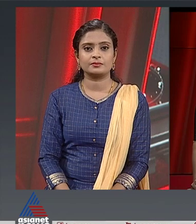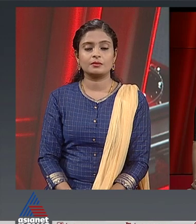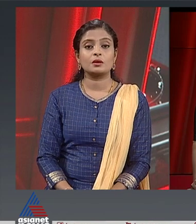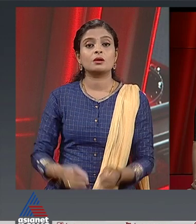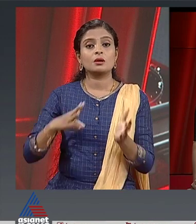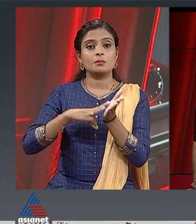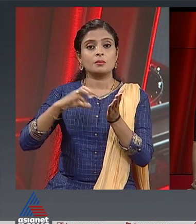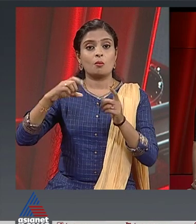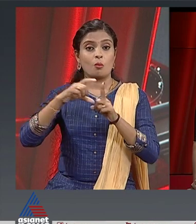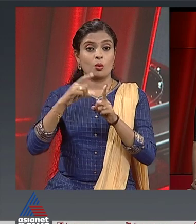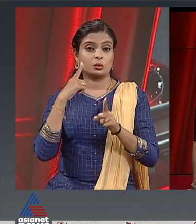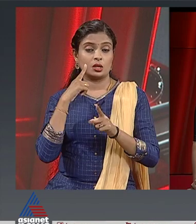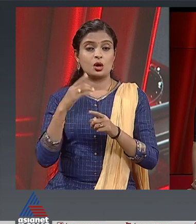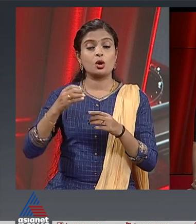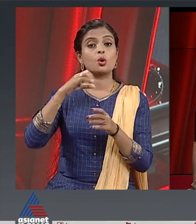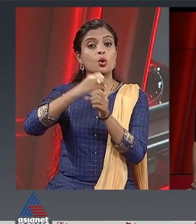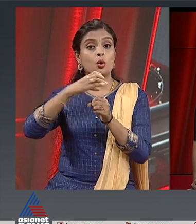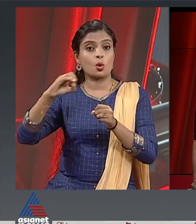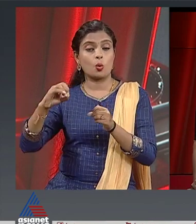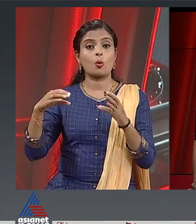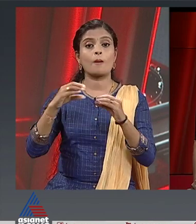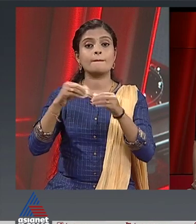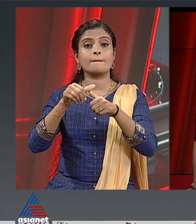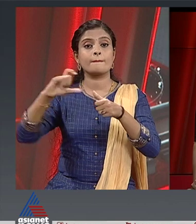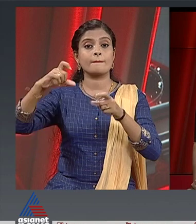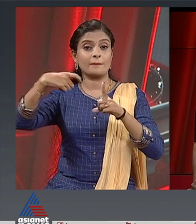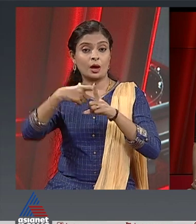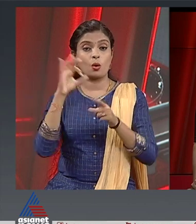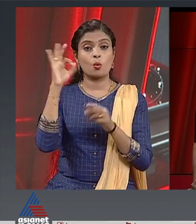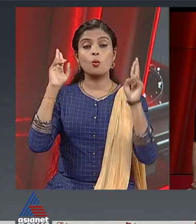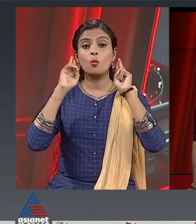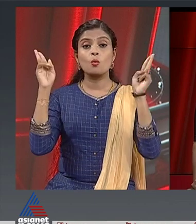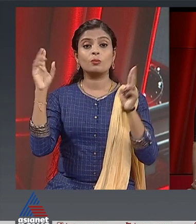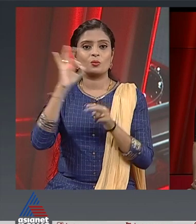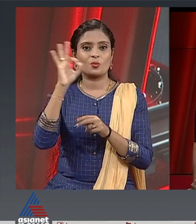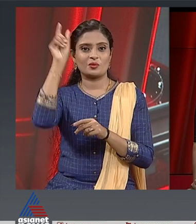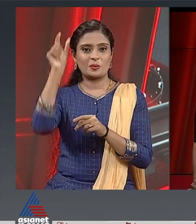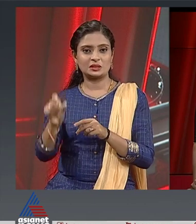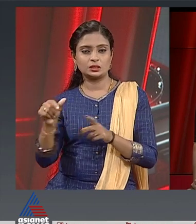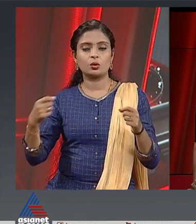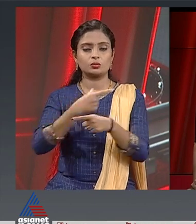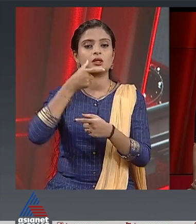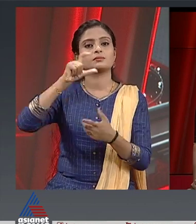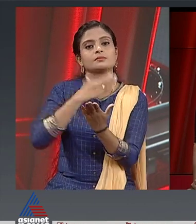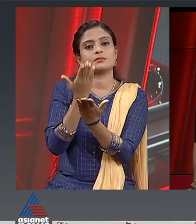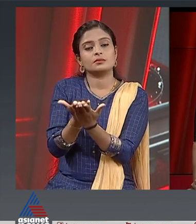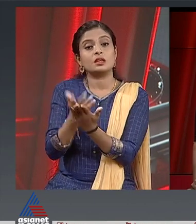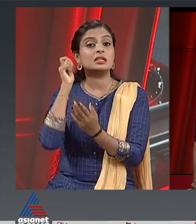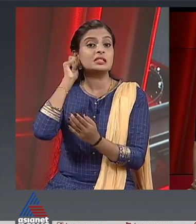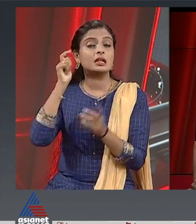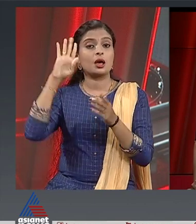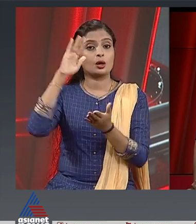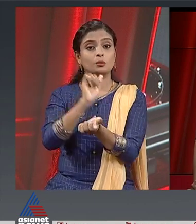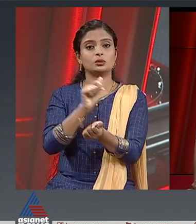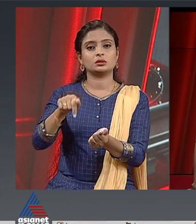മോദി ഗോ ബാക്ക് ഹാഷ്ടാഗ് കമ്പനിന്റെ പേരിൽ തെന്നിന്ത്യൻ നടിയും മലയാളിയുമായ ഓവിയ ഹെലനെതിരെ കേസ്. ചെന്നൈ എഗ്മോർ പോലീസാണ് കേസെടുത്തത്. ബി ജെ